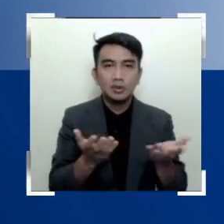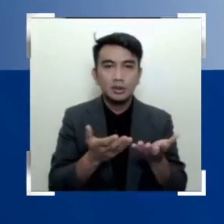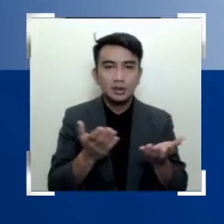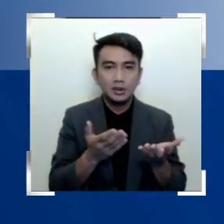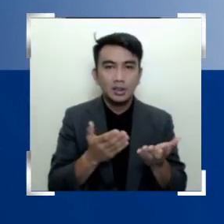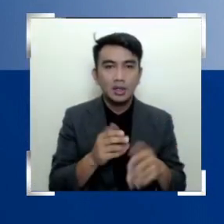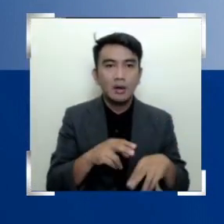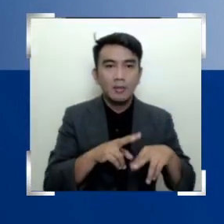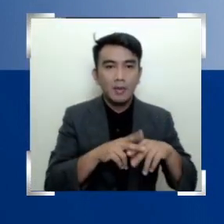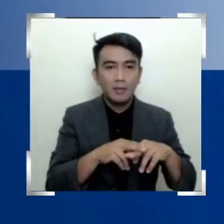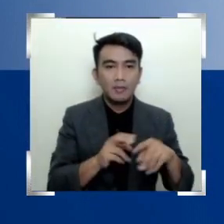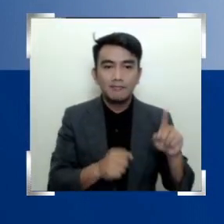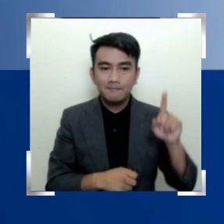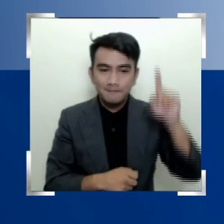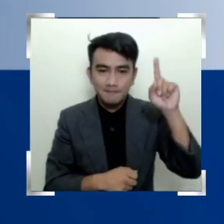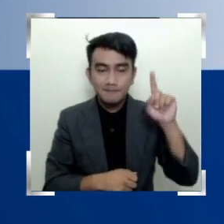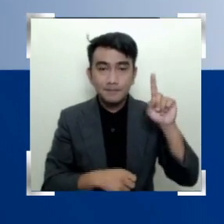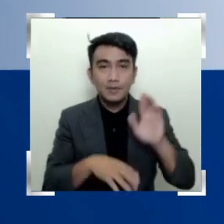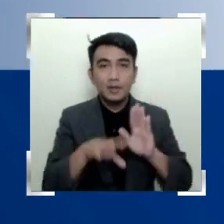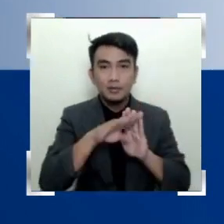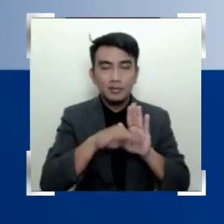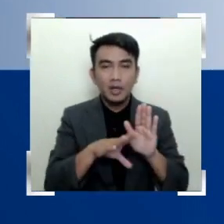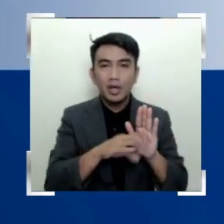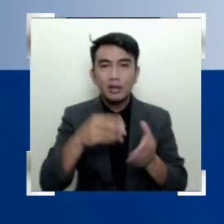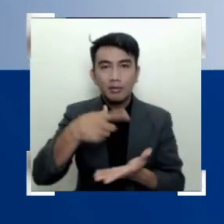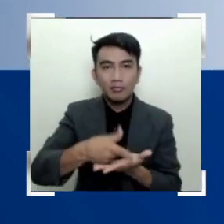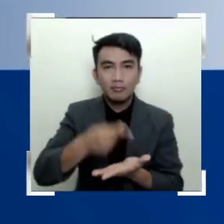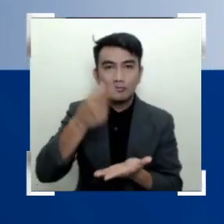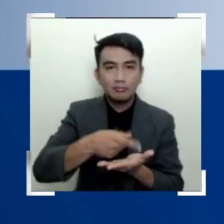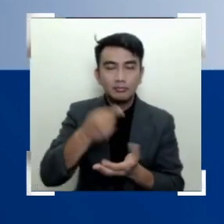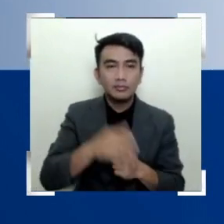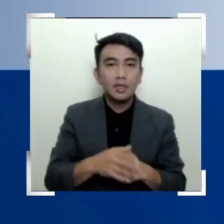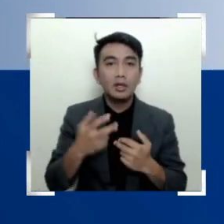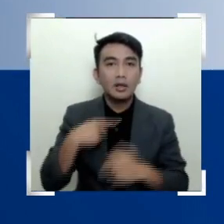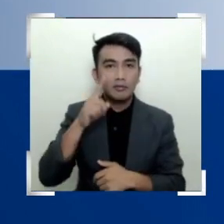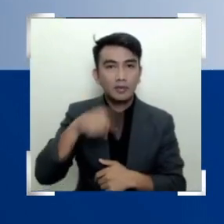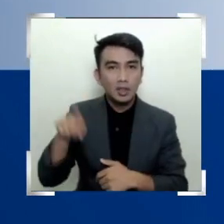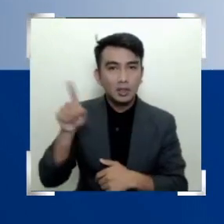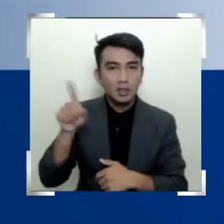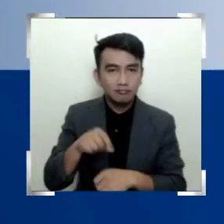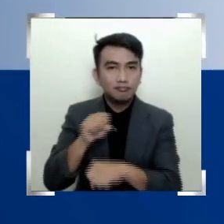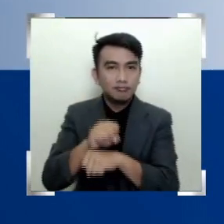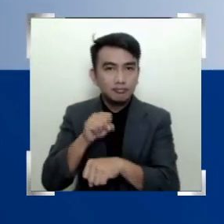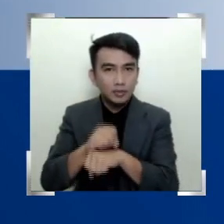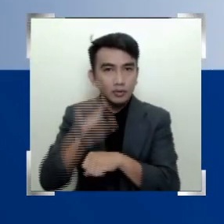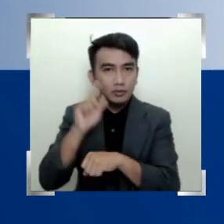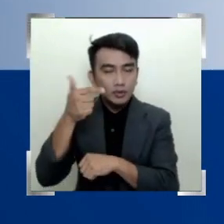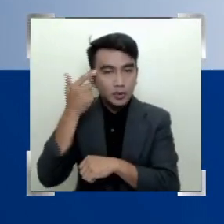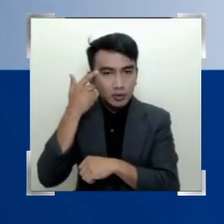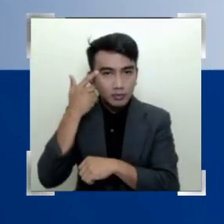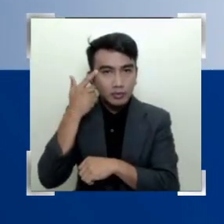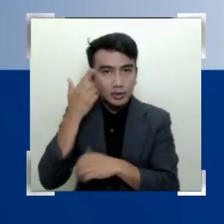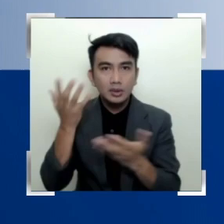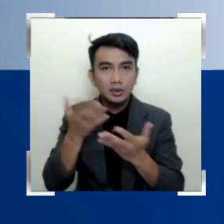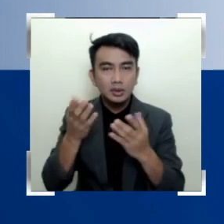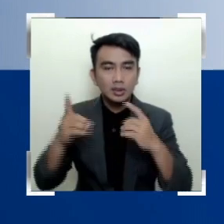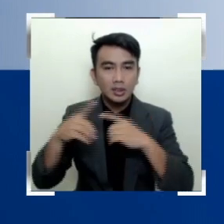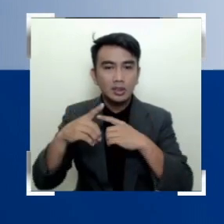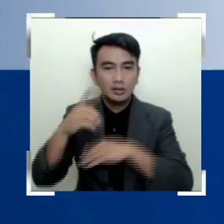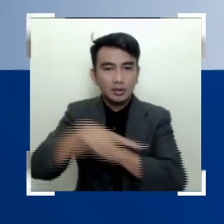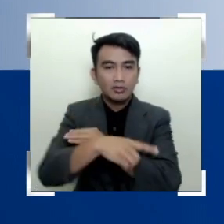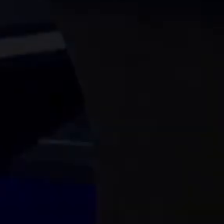at Bambantarlac. Kansilado na rin ang klase at pasok sa trabaho sa gobyerno sa Dagupan City.